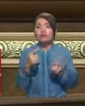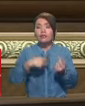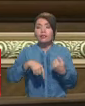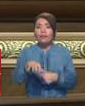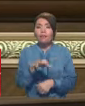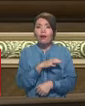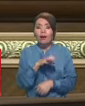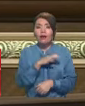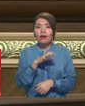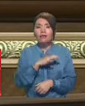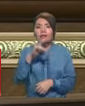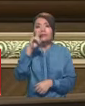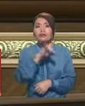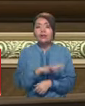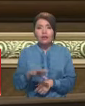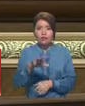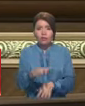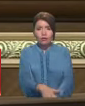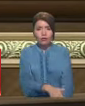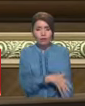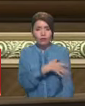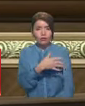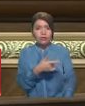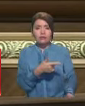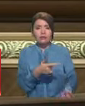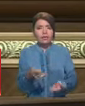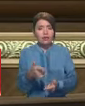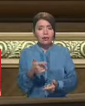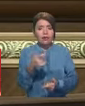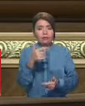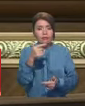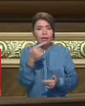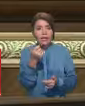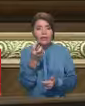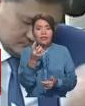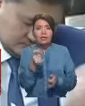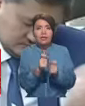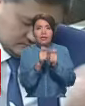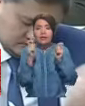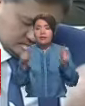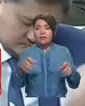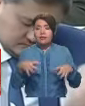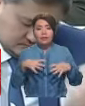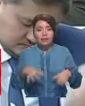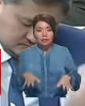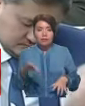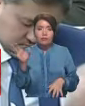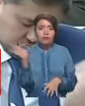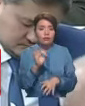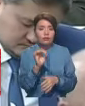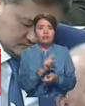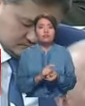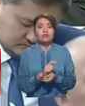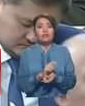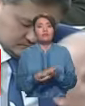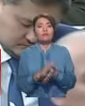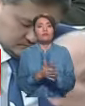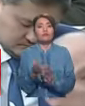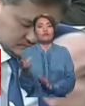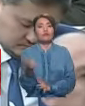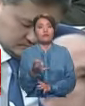ресурсами стране долгое время не было значимых геологических открытий. Ситуацию нужно срочно менять. Предстоит